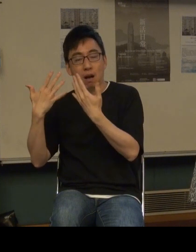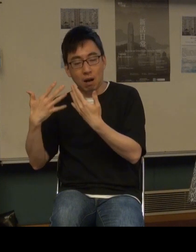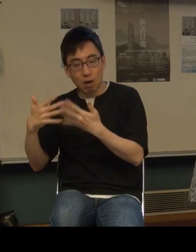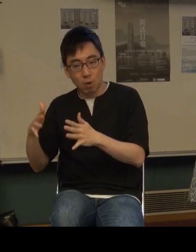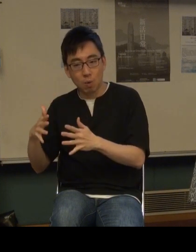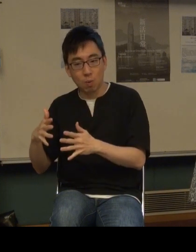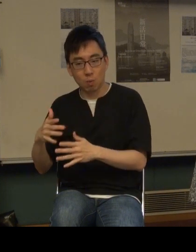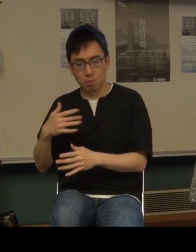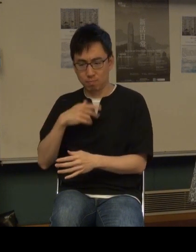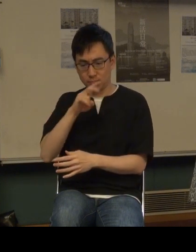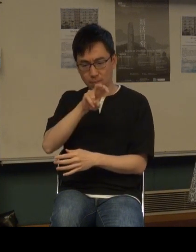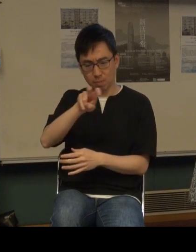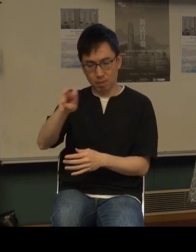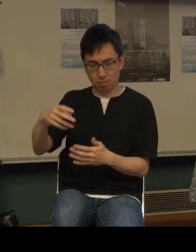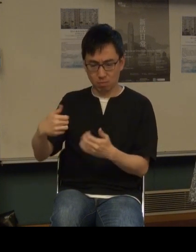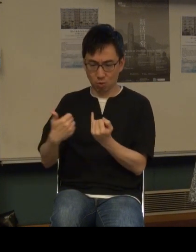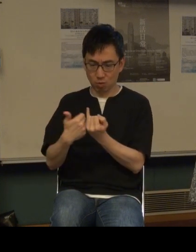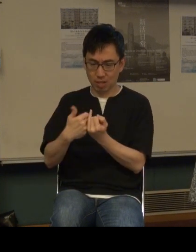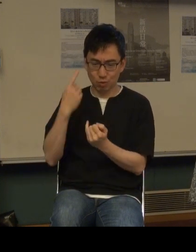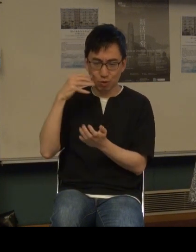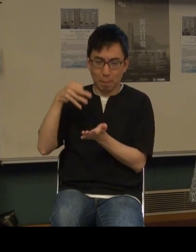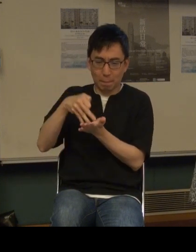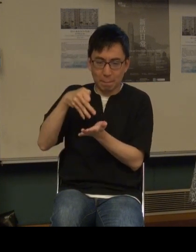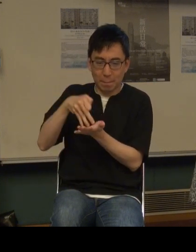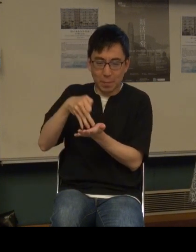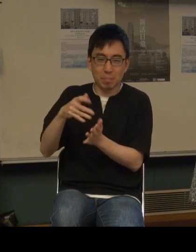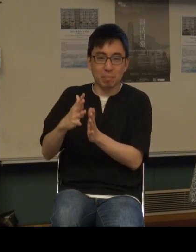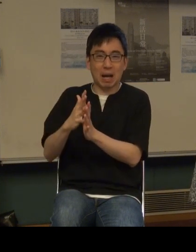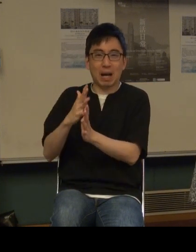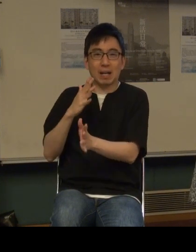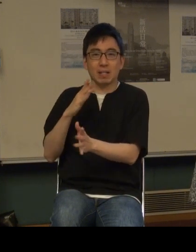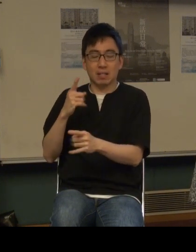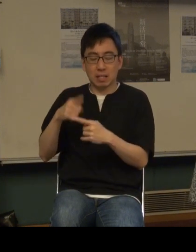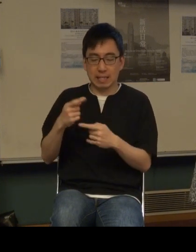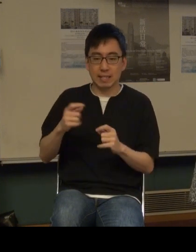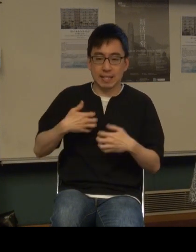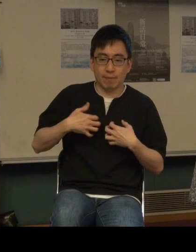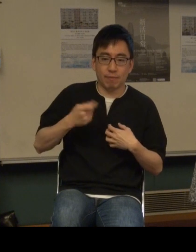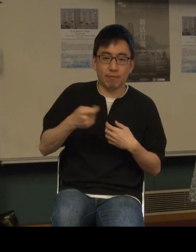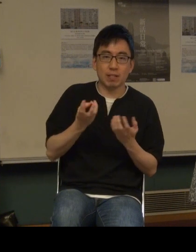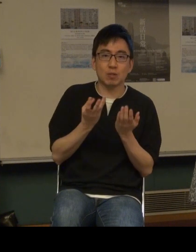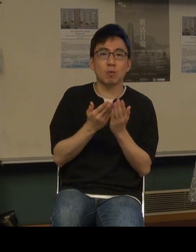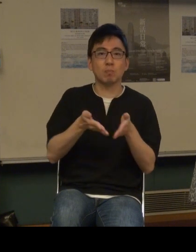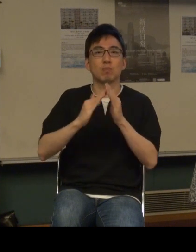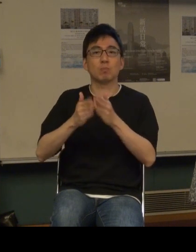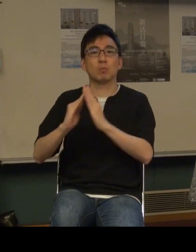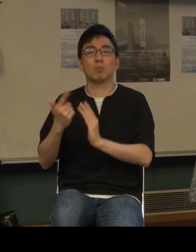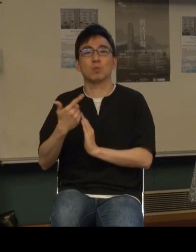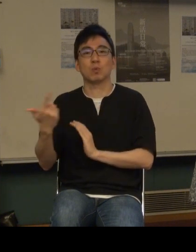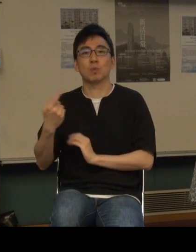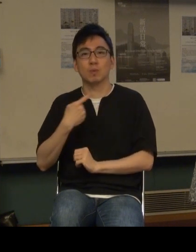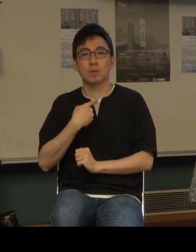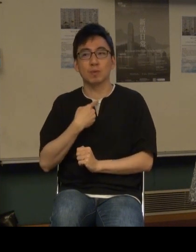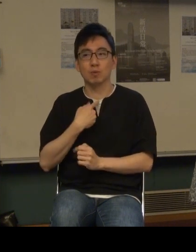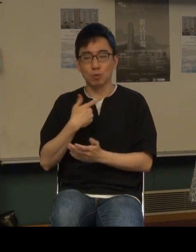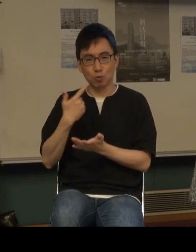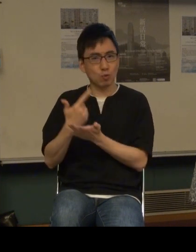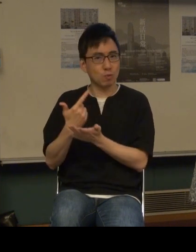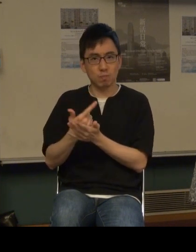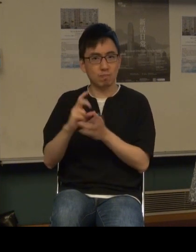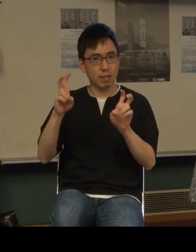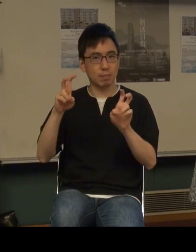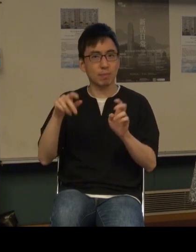即係咁多學童咧係等住入學咧。所以咧，起小學咧係佢哋其中一個好大嘅題目嚟嘅，好大嘅重點